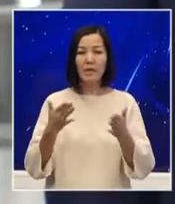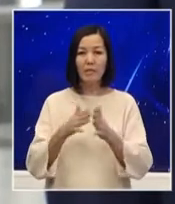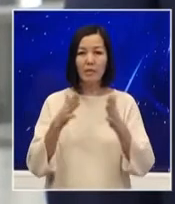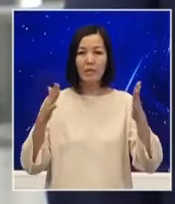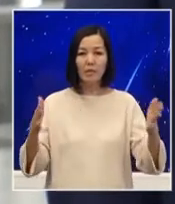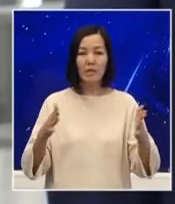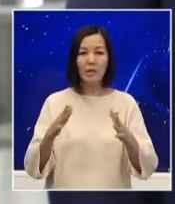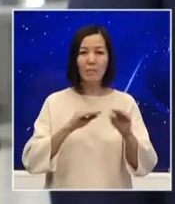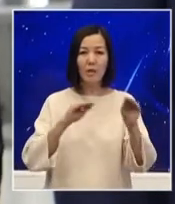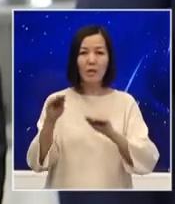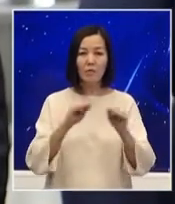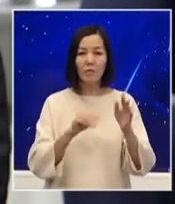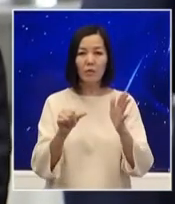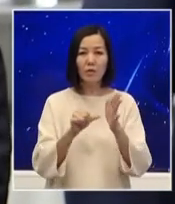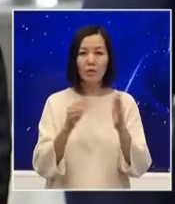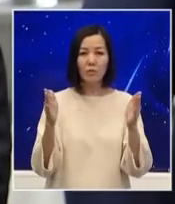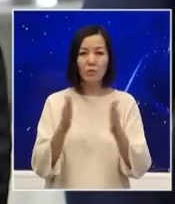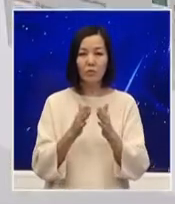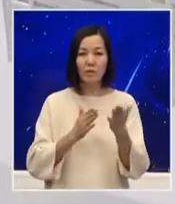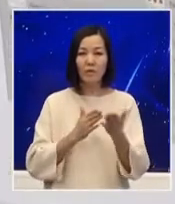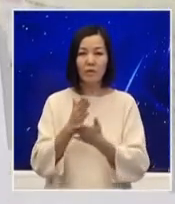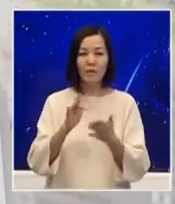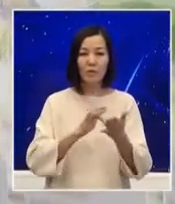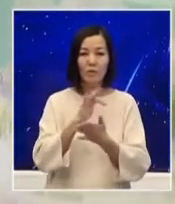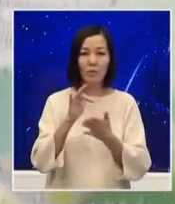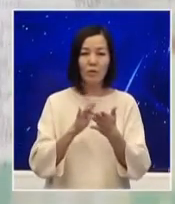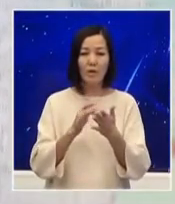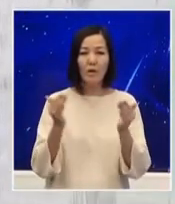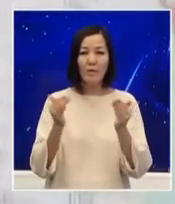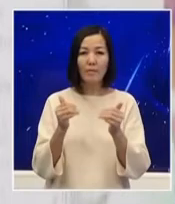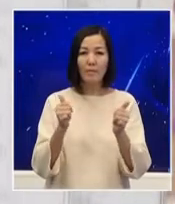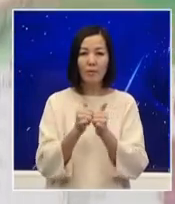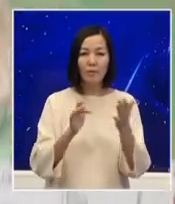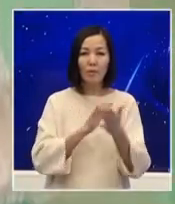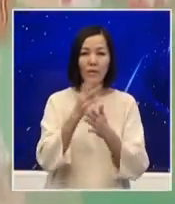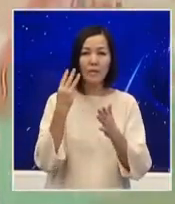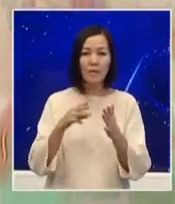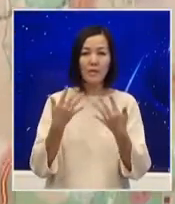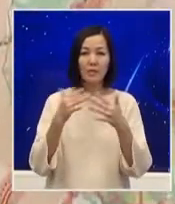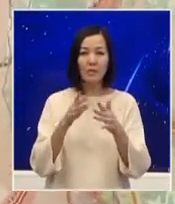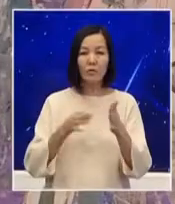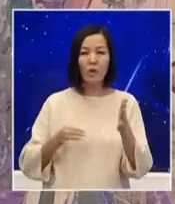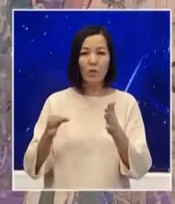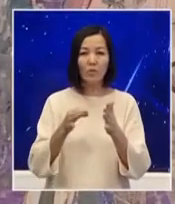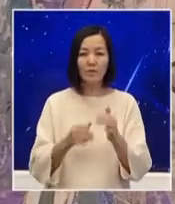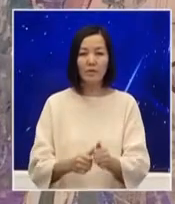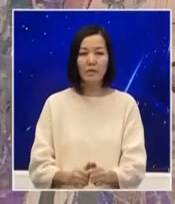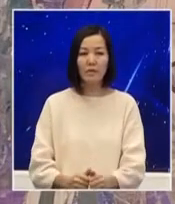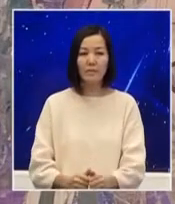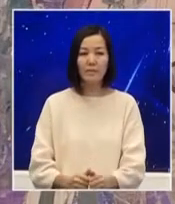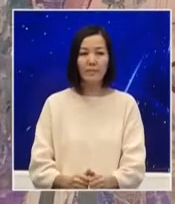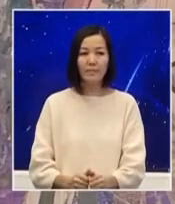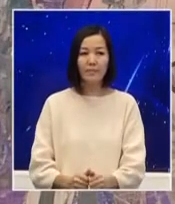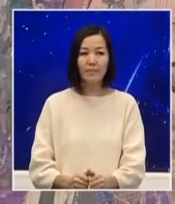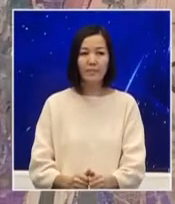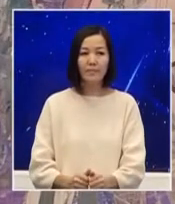расширить и благоустроить 6 узких въездов в город. К слову, вокруг мегаполиса порядка 30 сел относятся к области. На базе этой